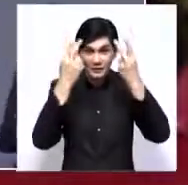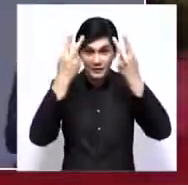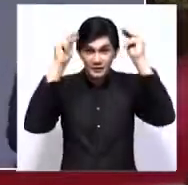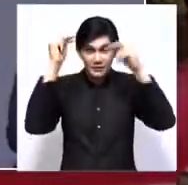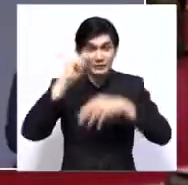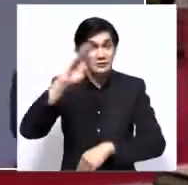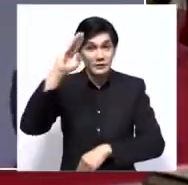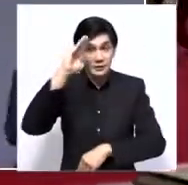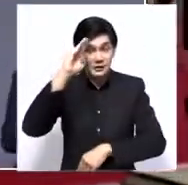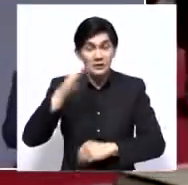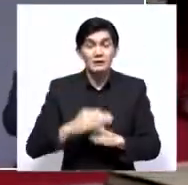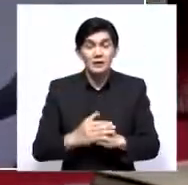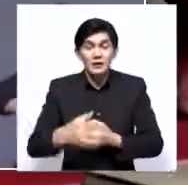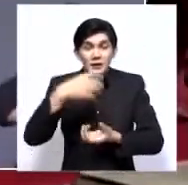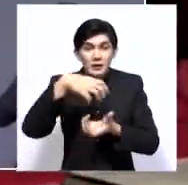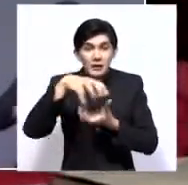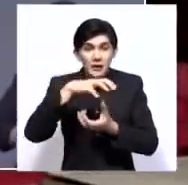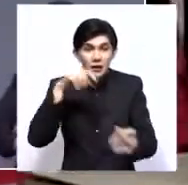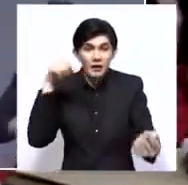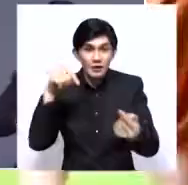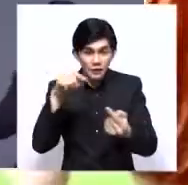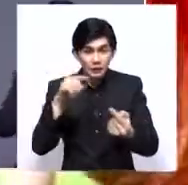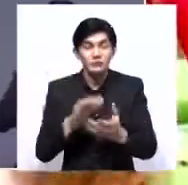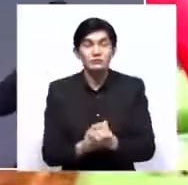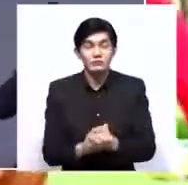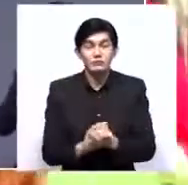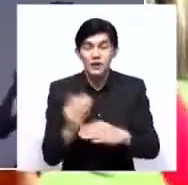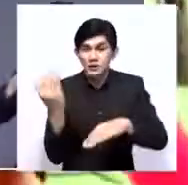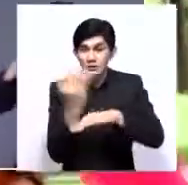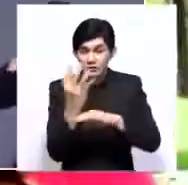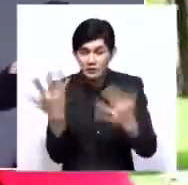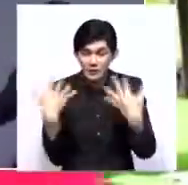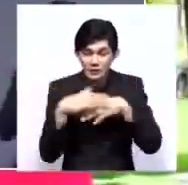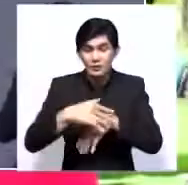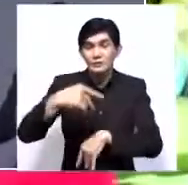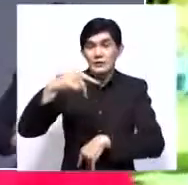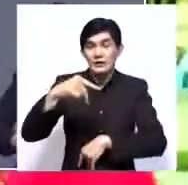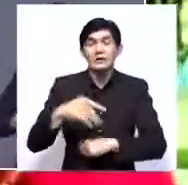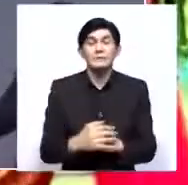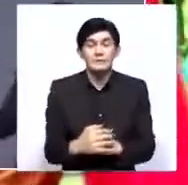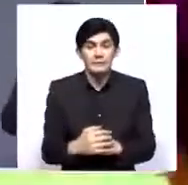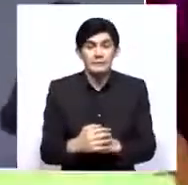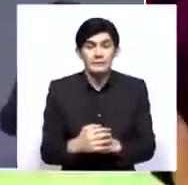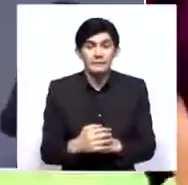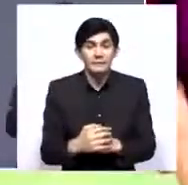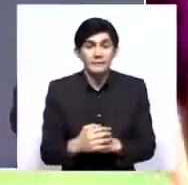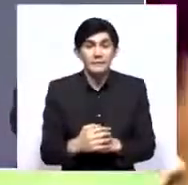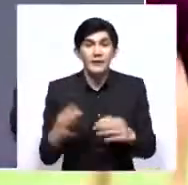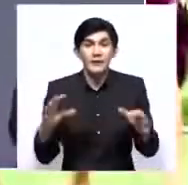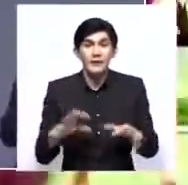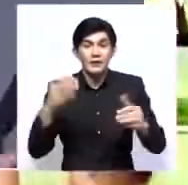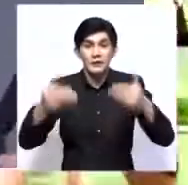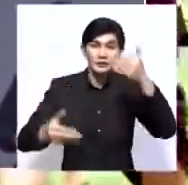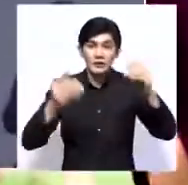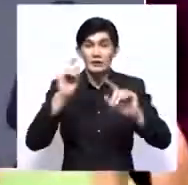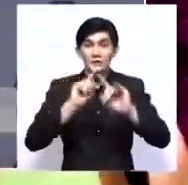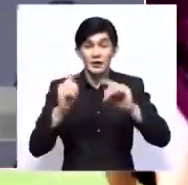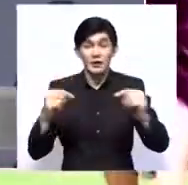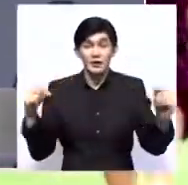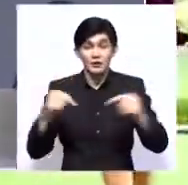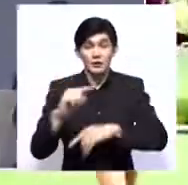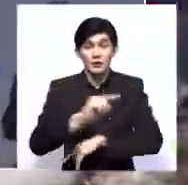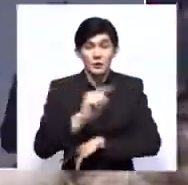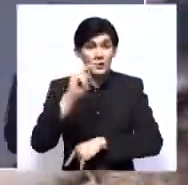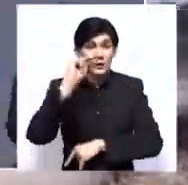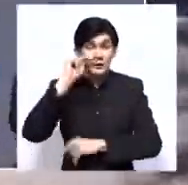เอกประยุทธ์จันทร์โอชานายกรัฐมนตรีกล่าวในรายการศาสตร์พระราชาสู่การพัฒนาอย่างยั่งยืนถึงกิจกรรมต่างๆใน